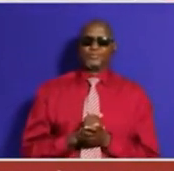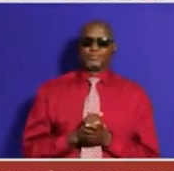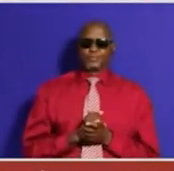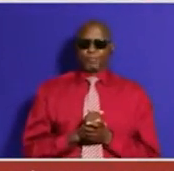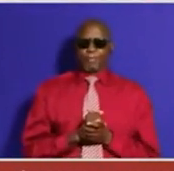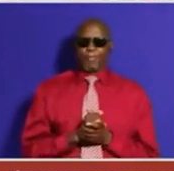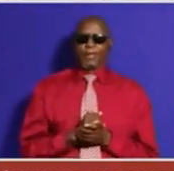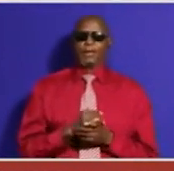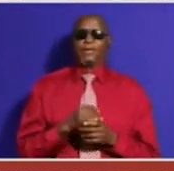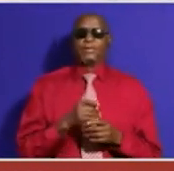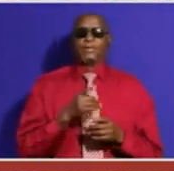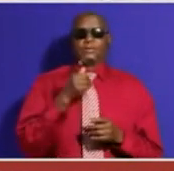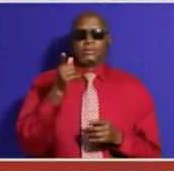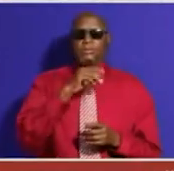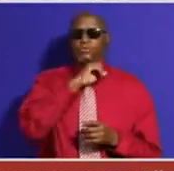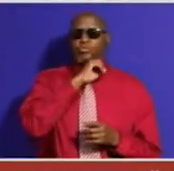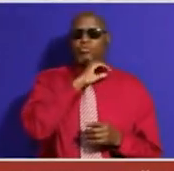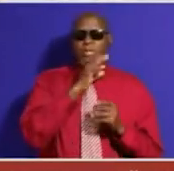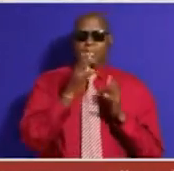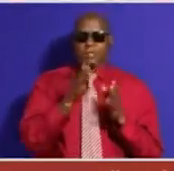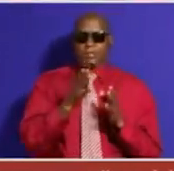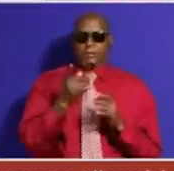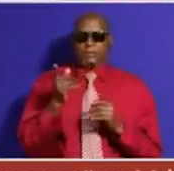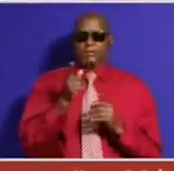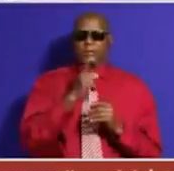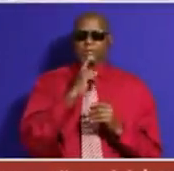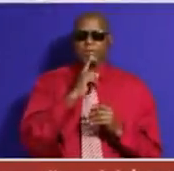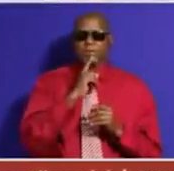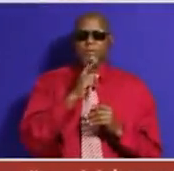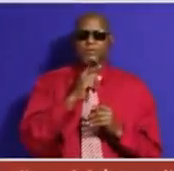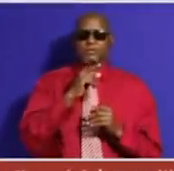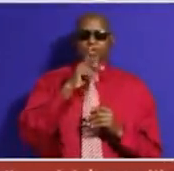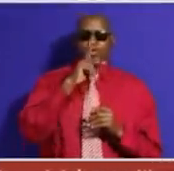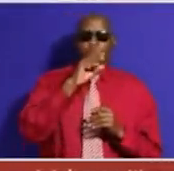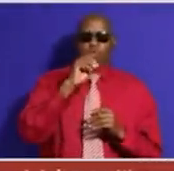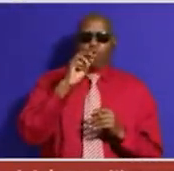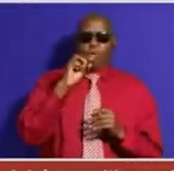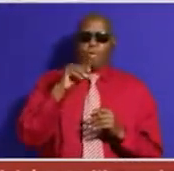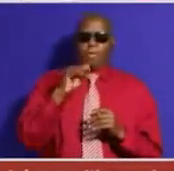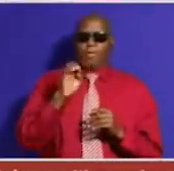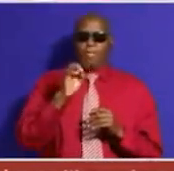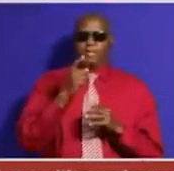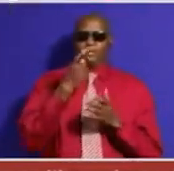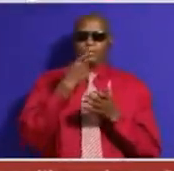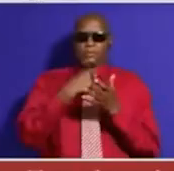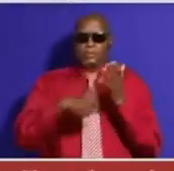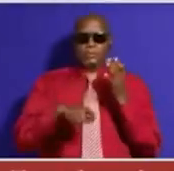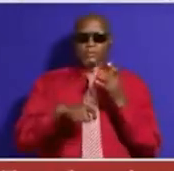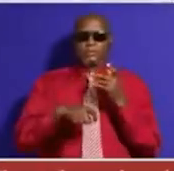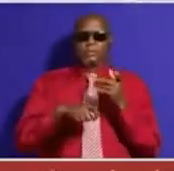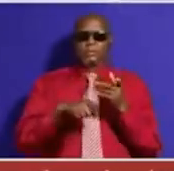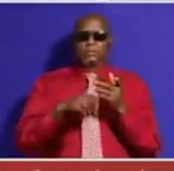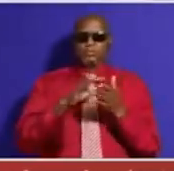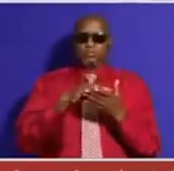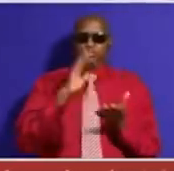za mahakama, mlalamishi huyo aidha amemkosoa Koome kwa kuwatwika walipa ushuru mzigo zaidi